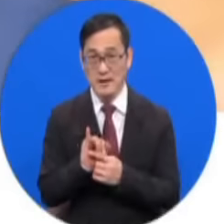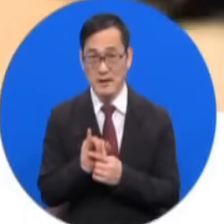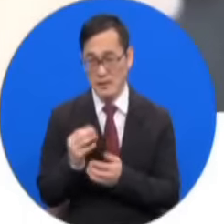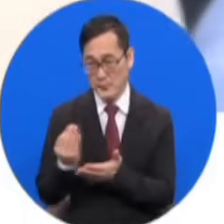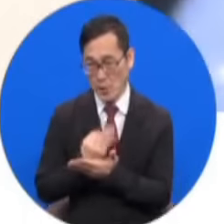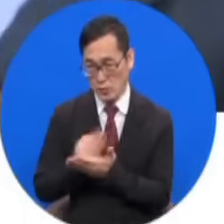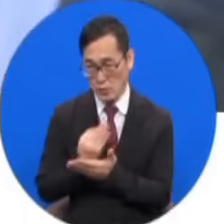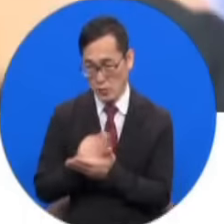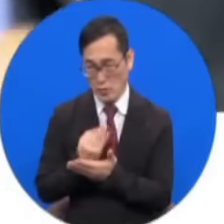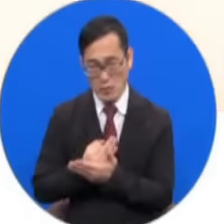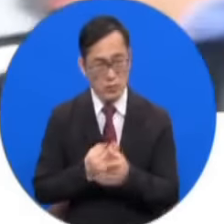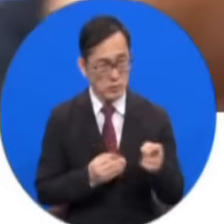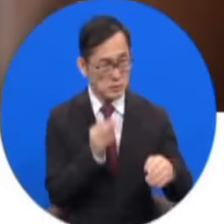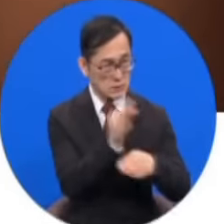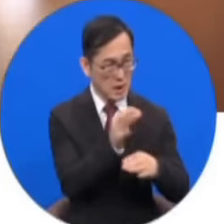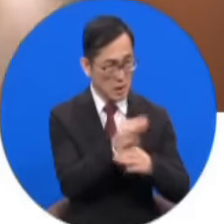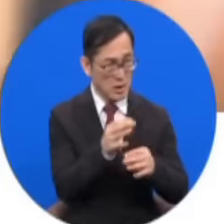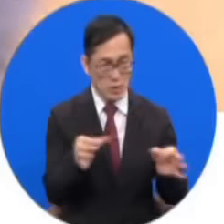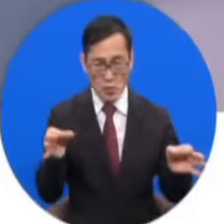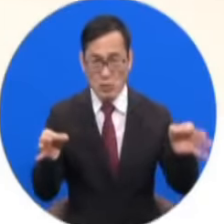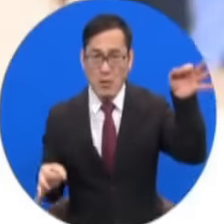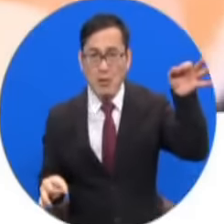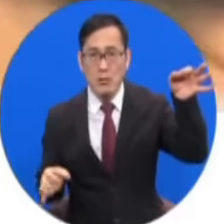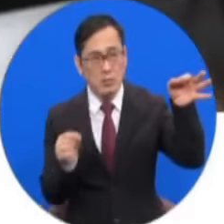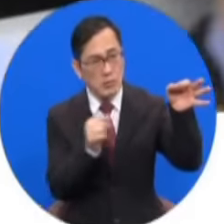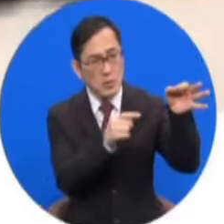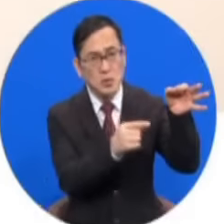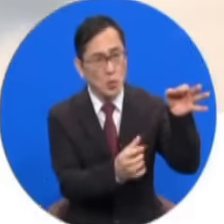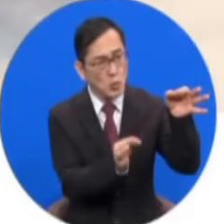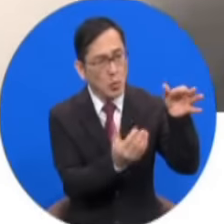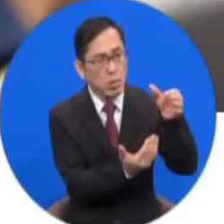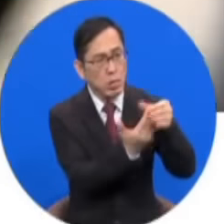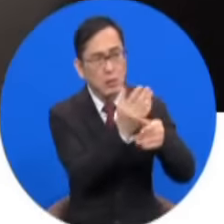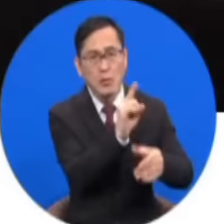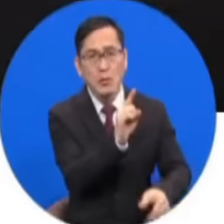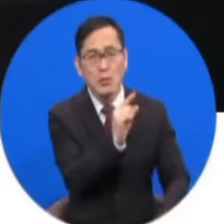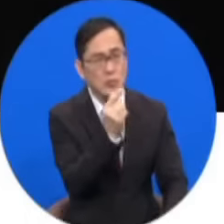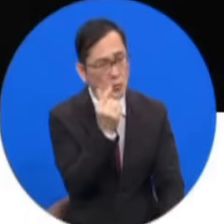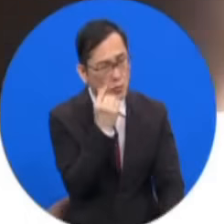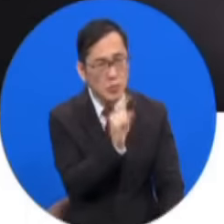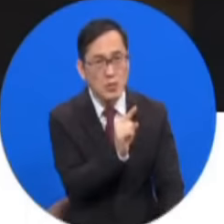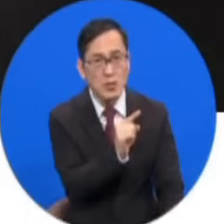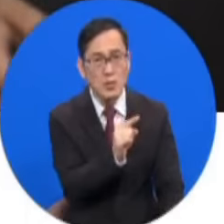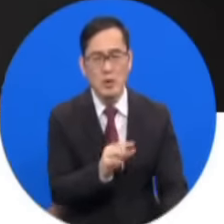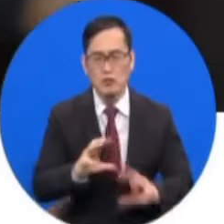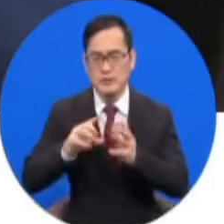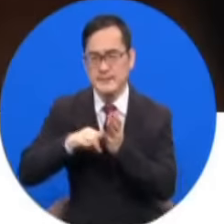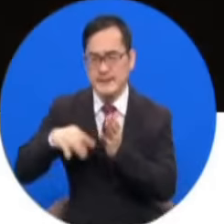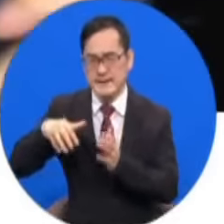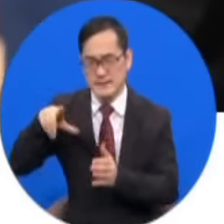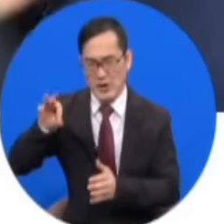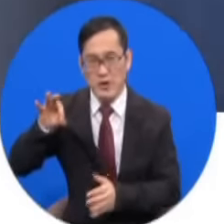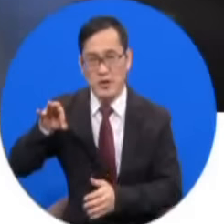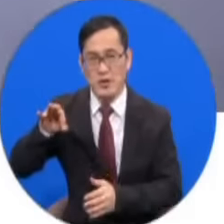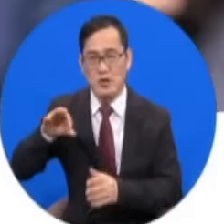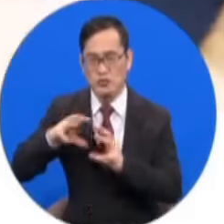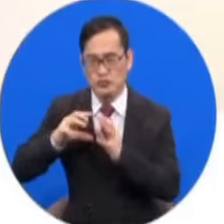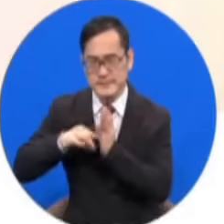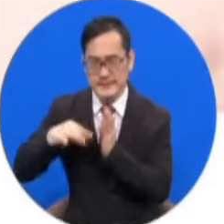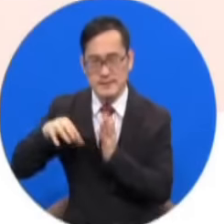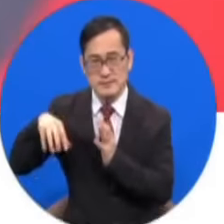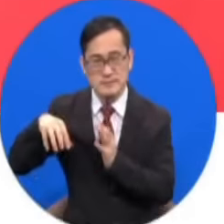있어서 저것은 어 출처 조사가 분명히 필요한 부분이라고 생각을 합니다 그래서 국세청에서 저 부분에 대한 사실 확인이 분명히 필요하고요